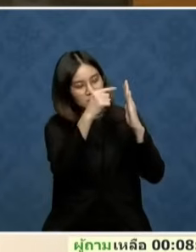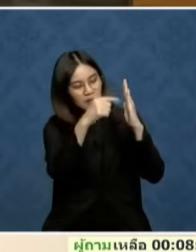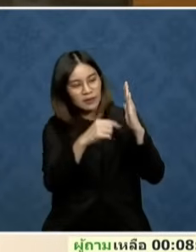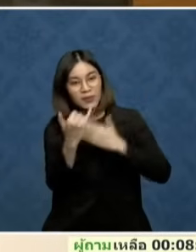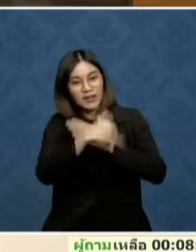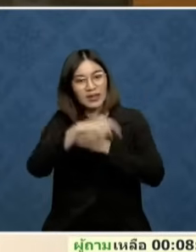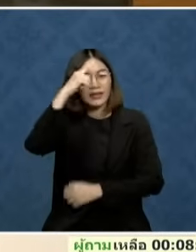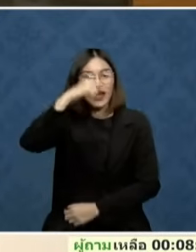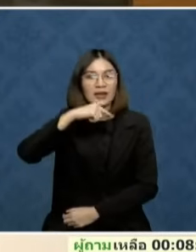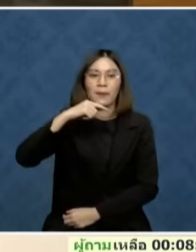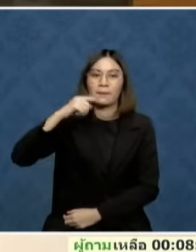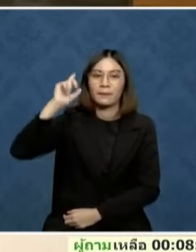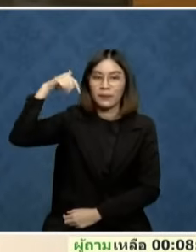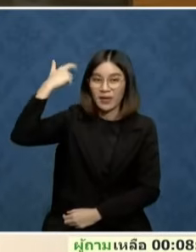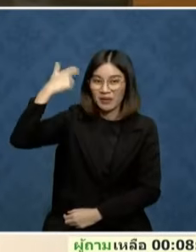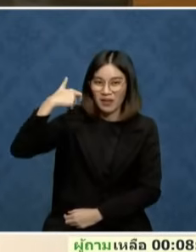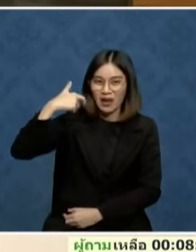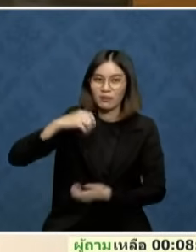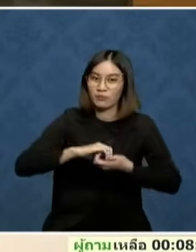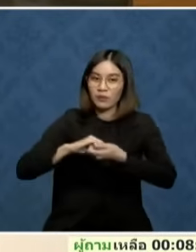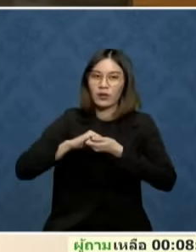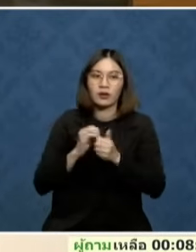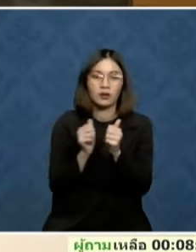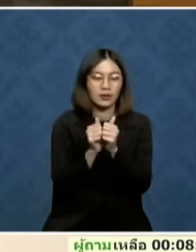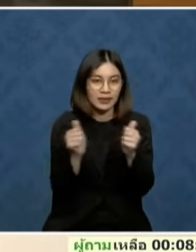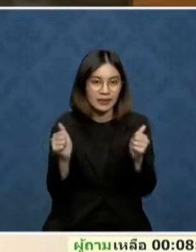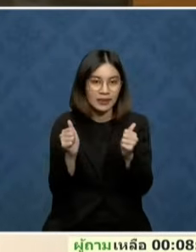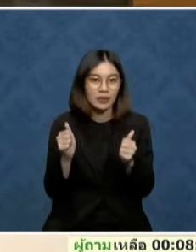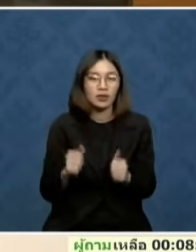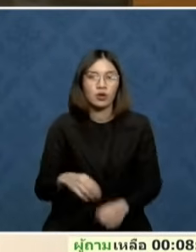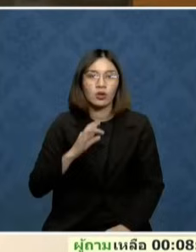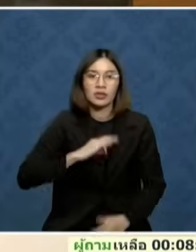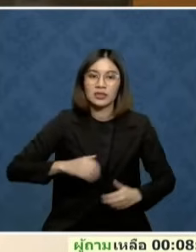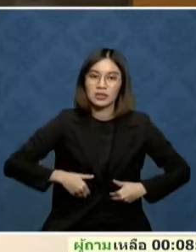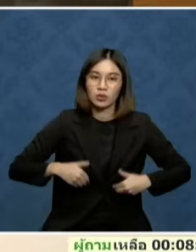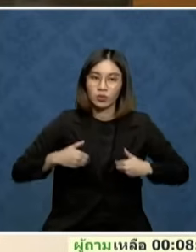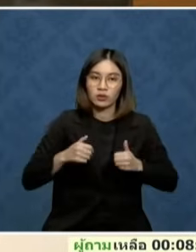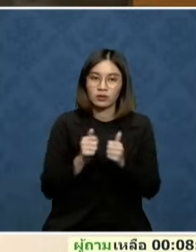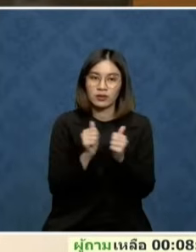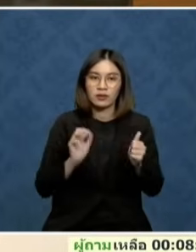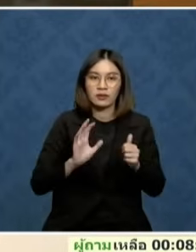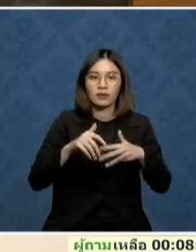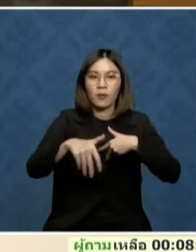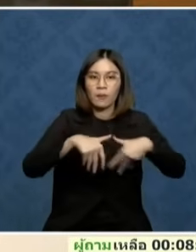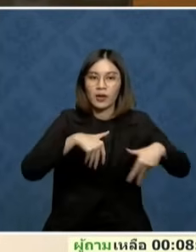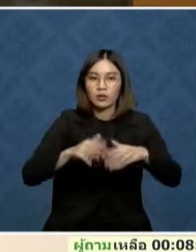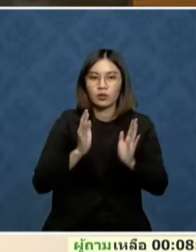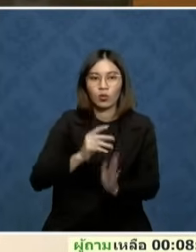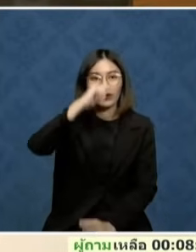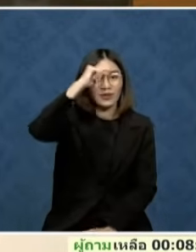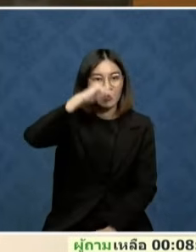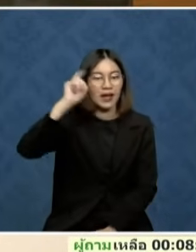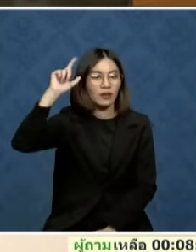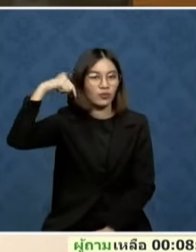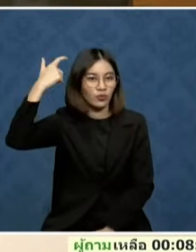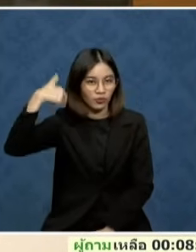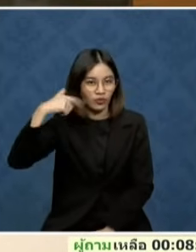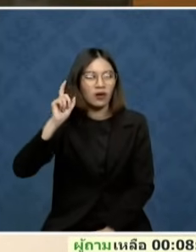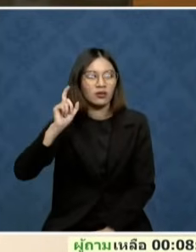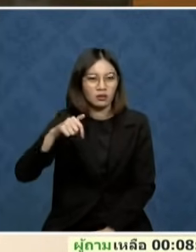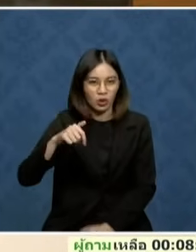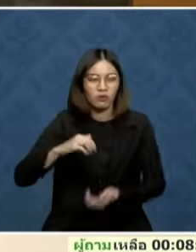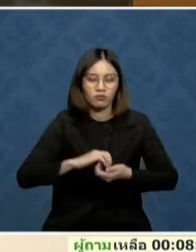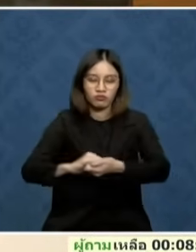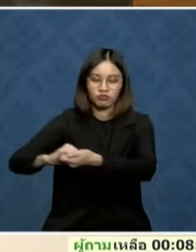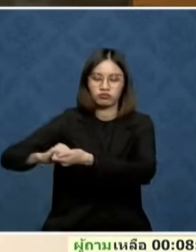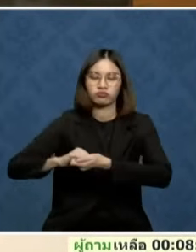ทศและเป็นการสร้างความอยู่ดีกินดีของประชาชนชาวไทยและเมียนมาจึงต้องรักษาความ